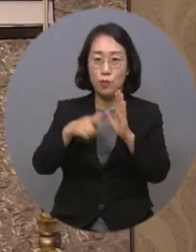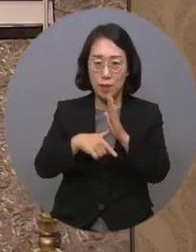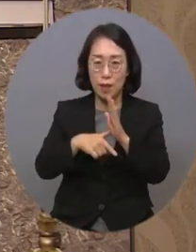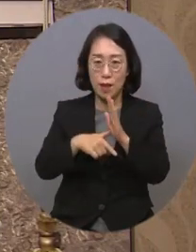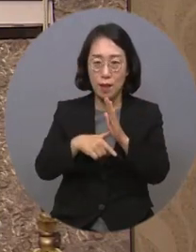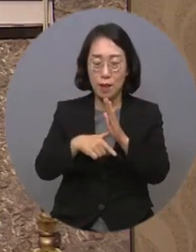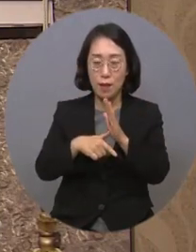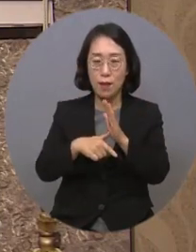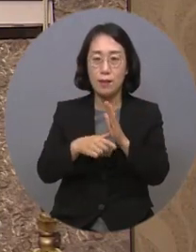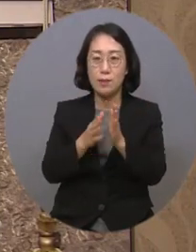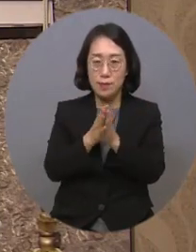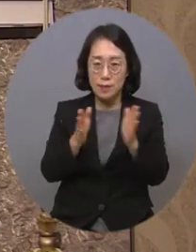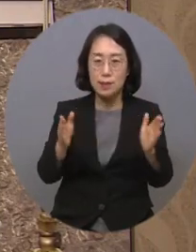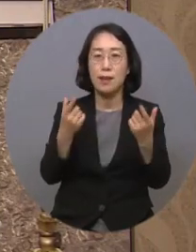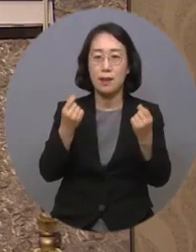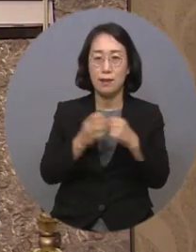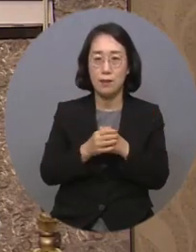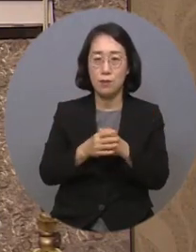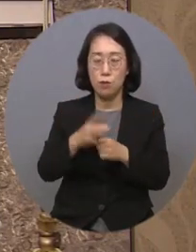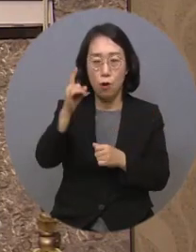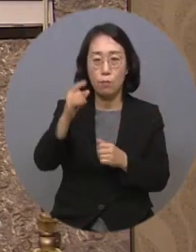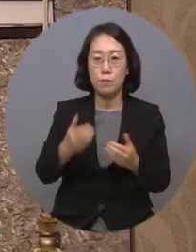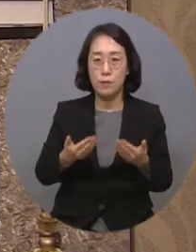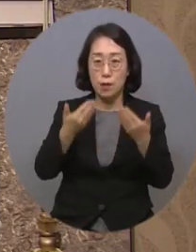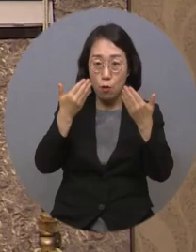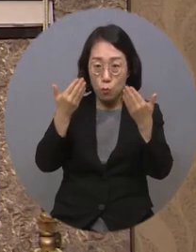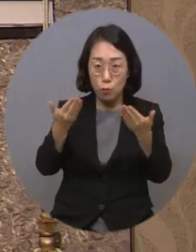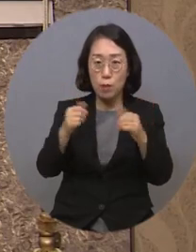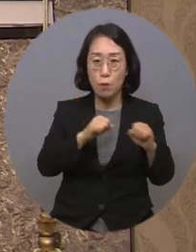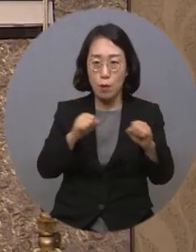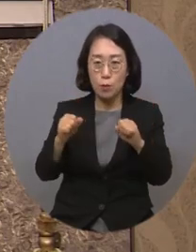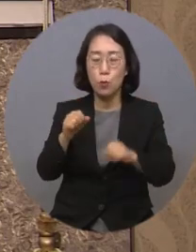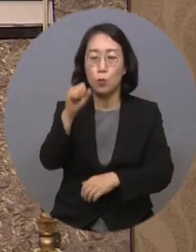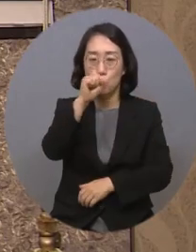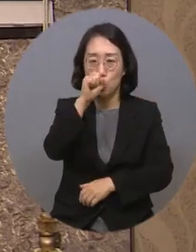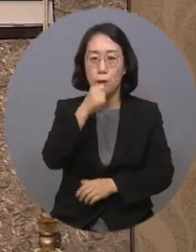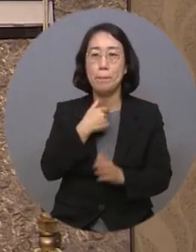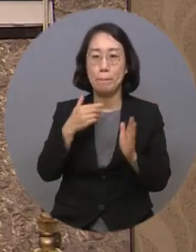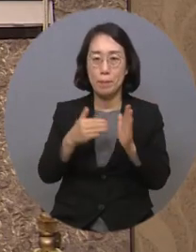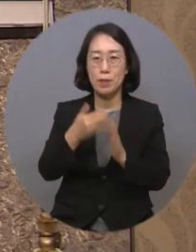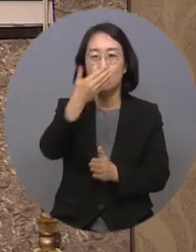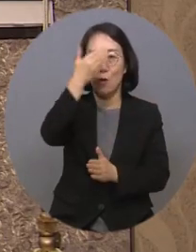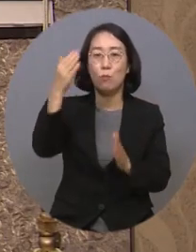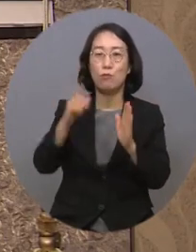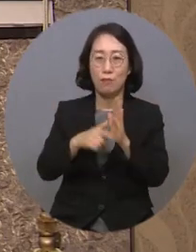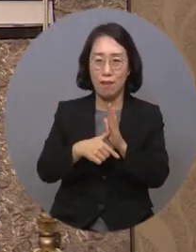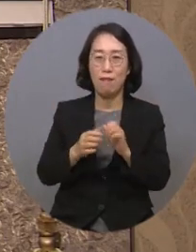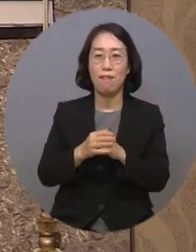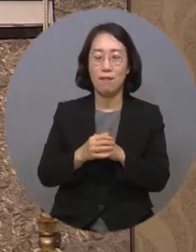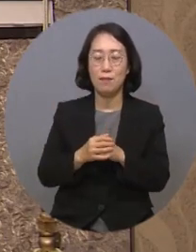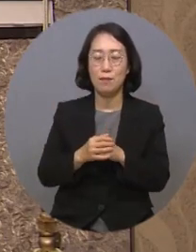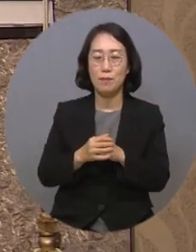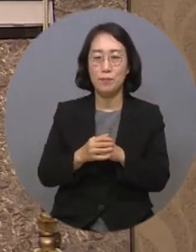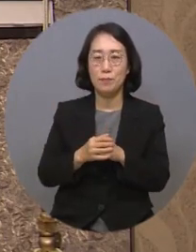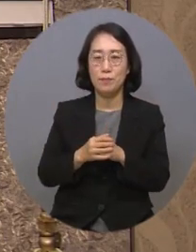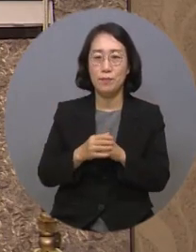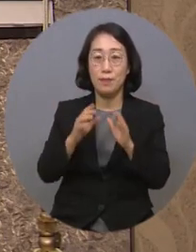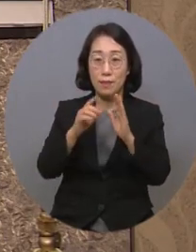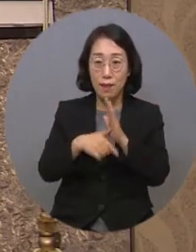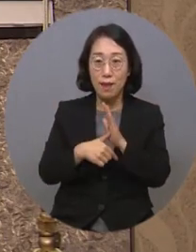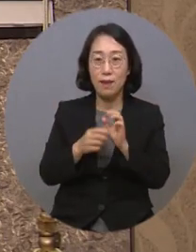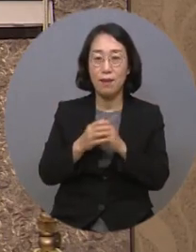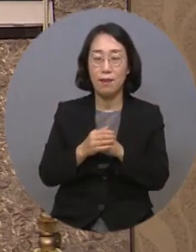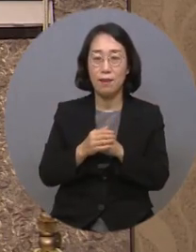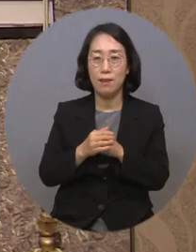같아요. 네. 청년 때부터 이제 봉사활동 다니기 참 좋아했었거든요. 네, 그래서 청년 때부터요? 예, 예. 그래서 이제 그때 당시 이제